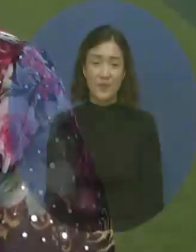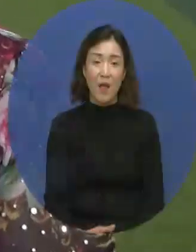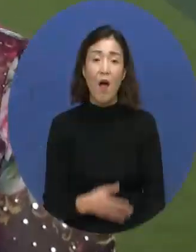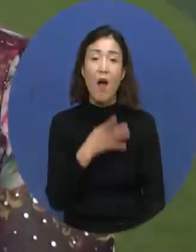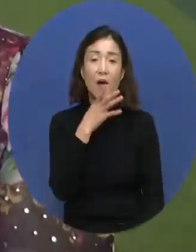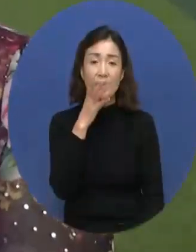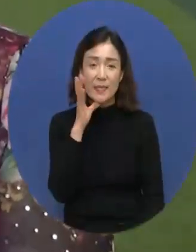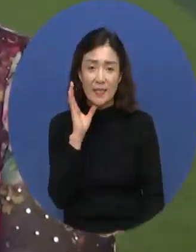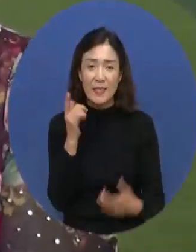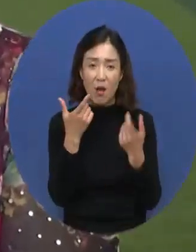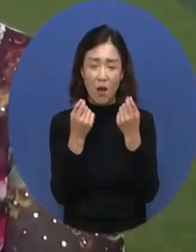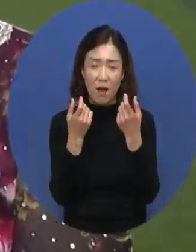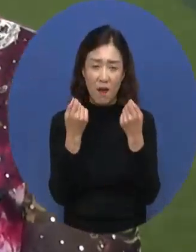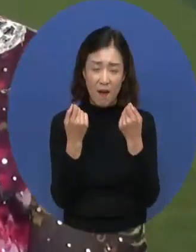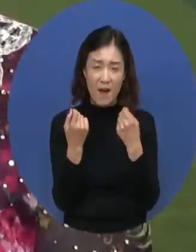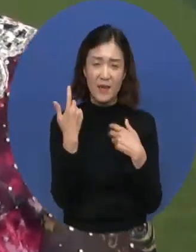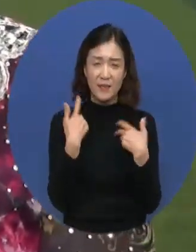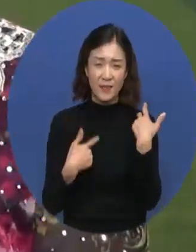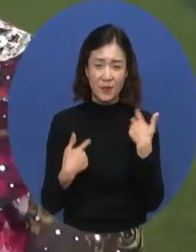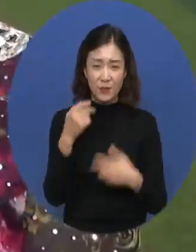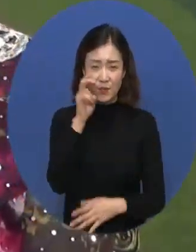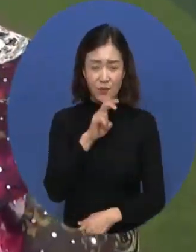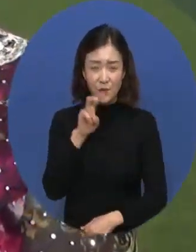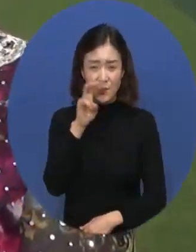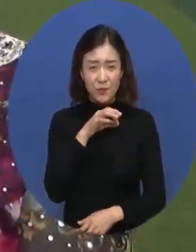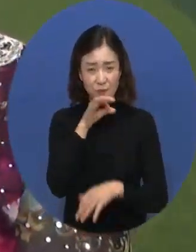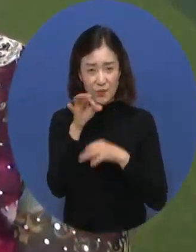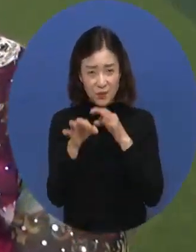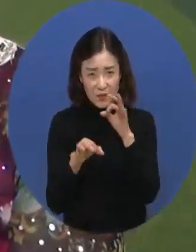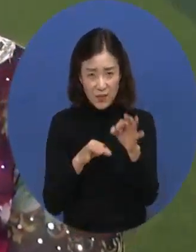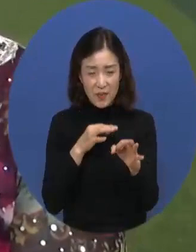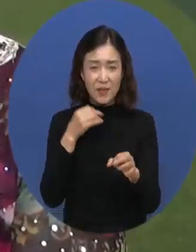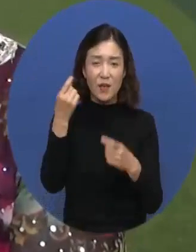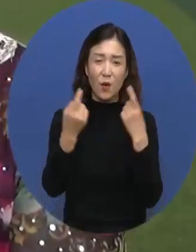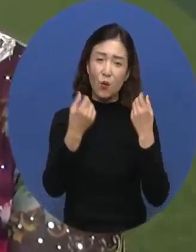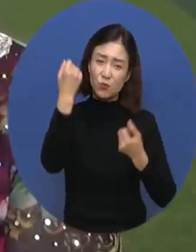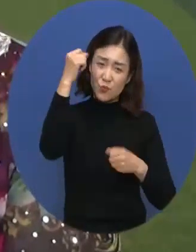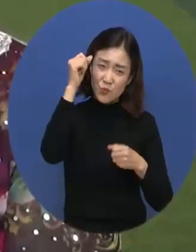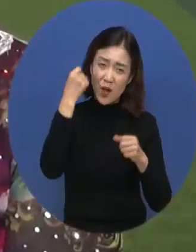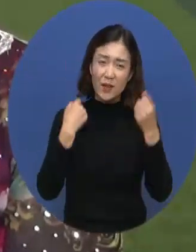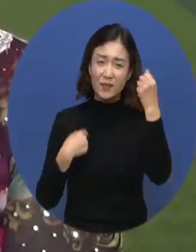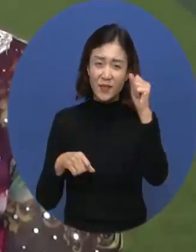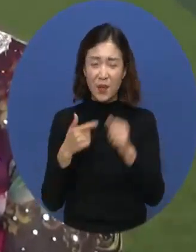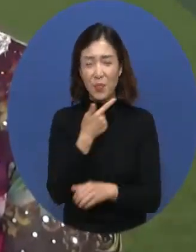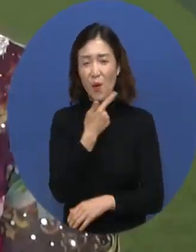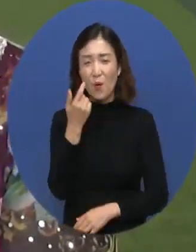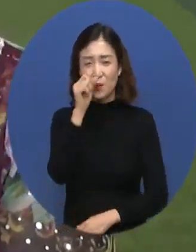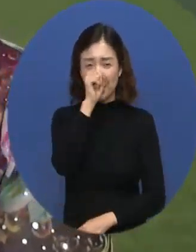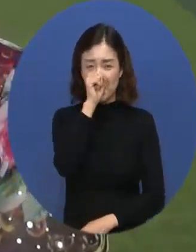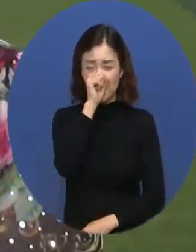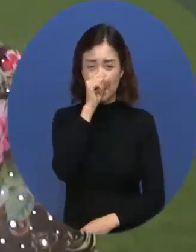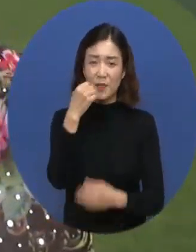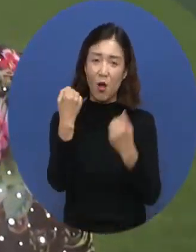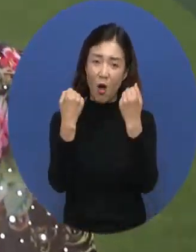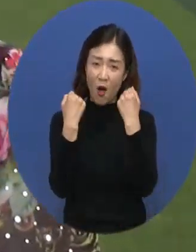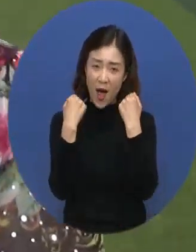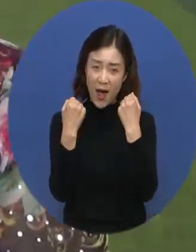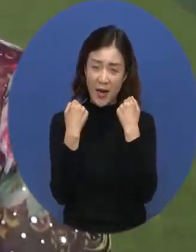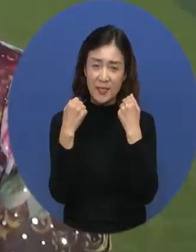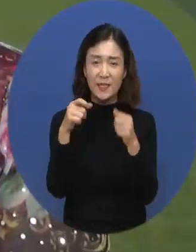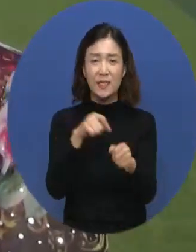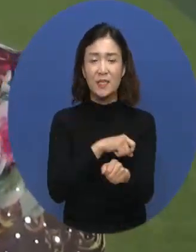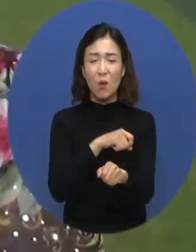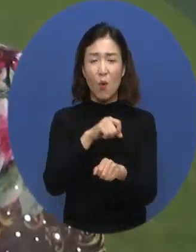어르신들이 이렇게 경쾌한 노래를 또 불러드리니까 나와서 막 춤도 추시고 하는데 너무 좋아요. 네, 건강하신 그